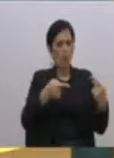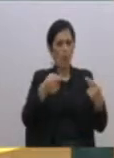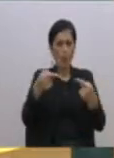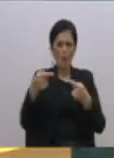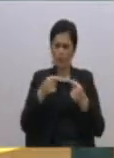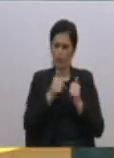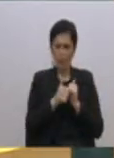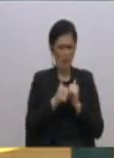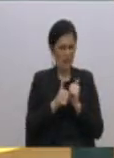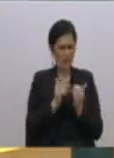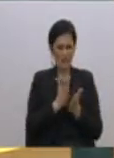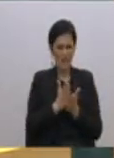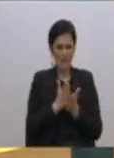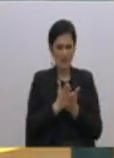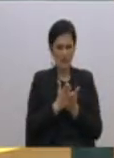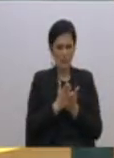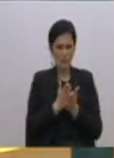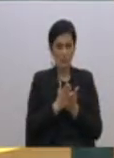arsevos.